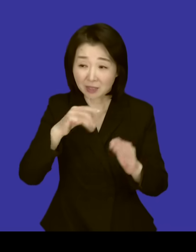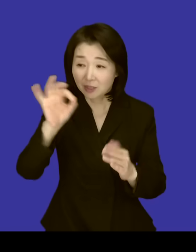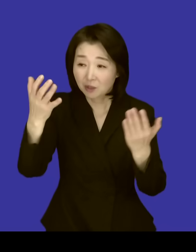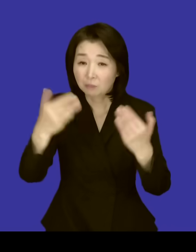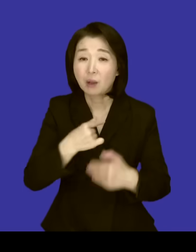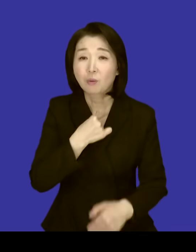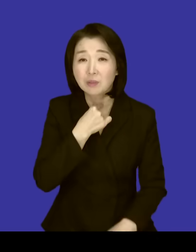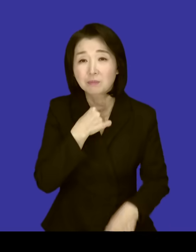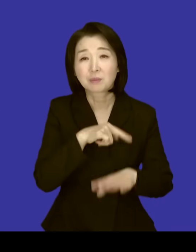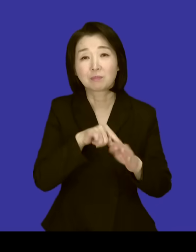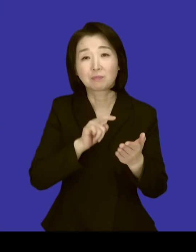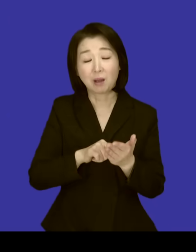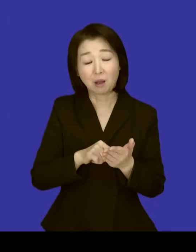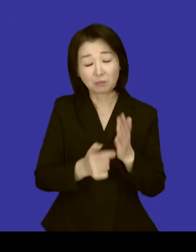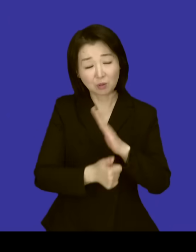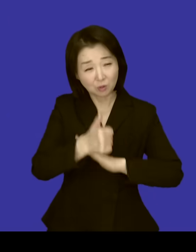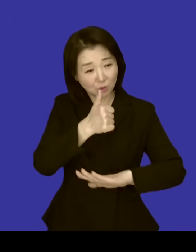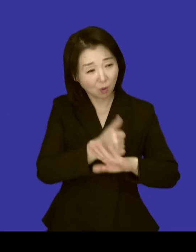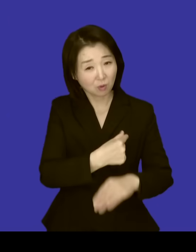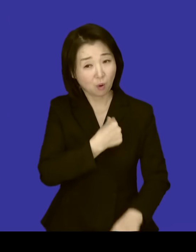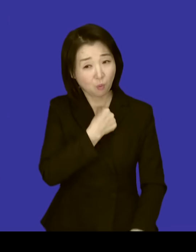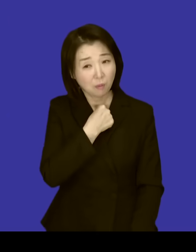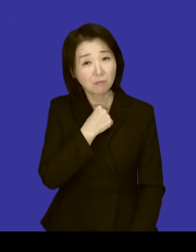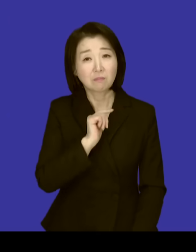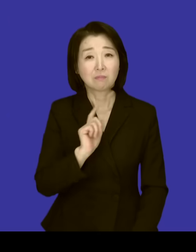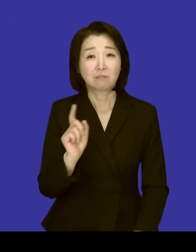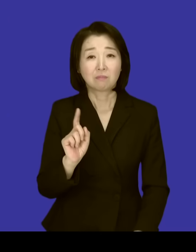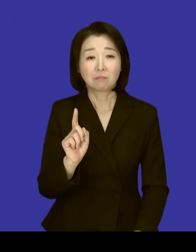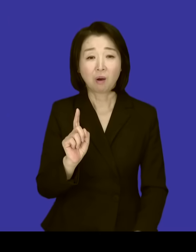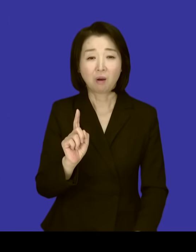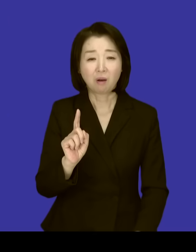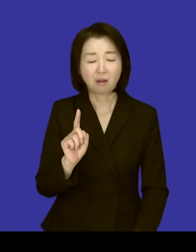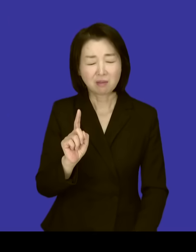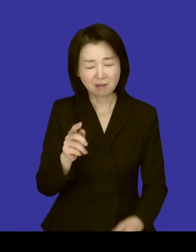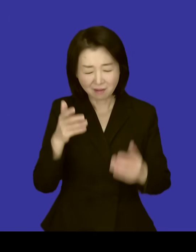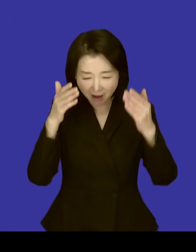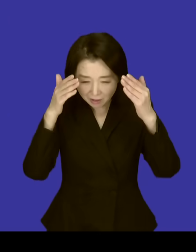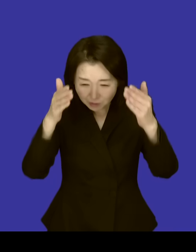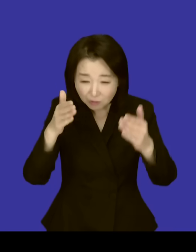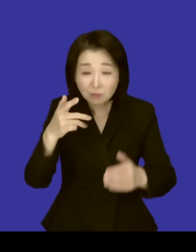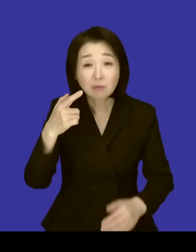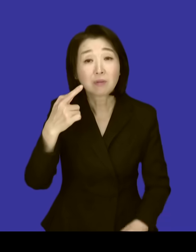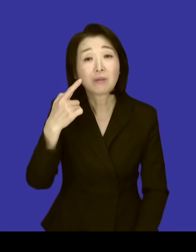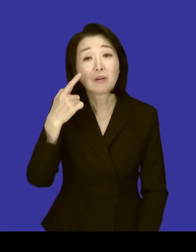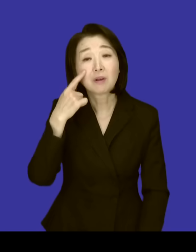싶은 마음 아니면 어떤 성과를 내야 되느냐 그러니까 이런 거에 또 너무 골똘을 하다 보면은